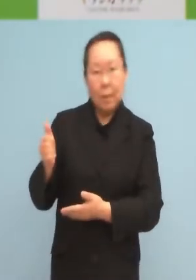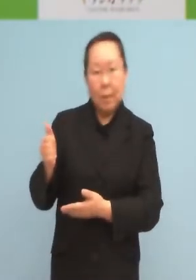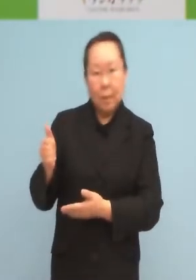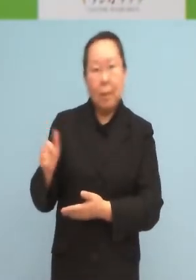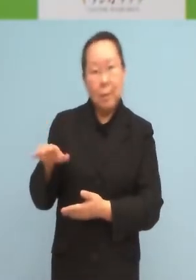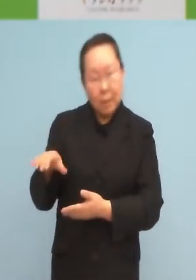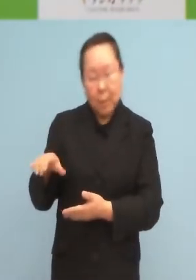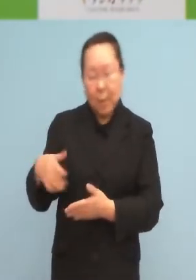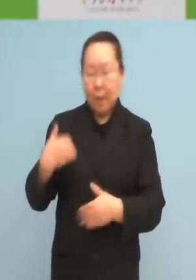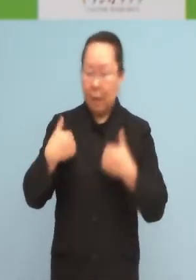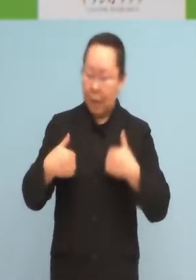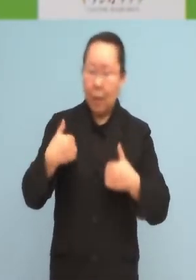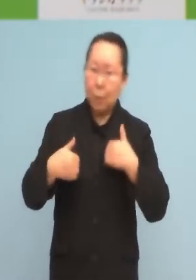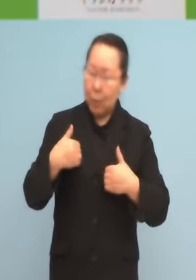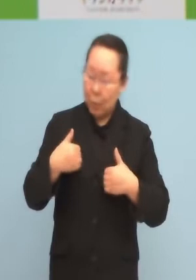過ごさせていただいた。